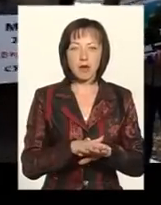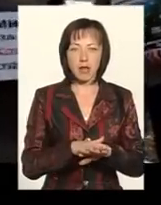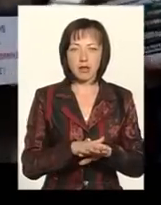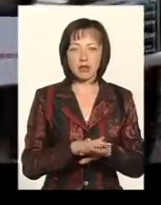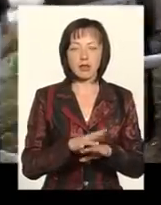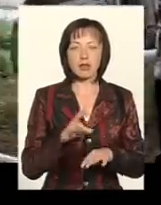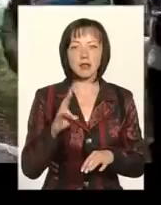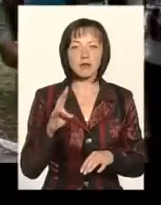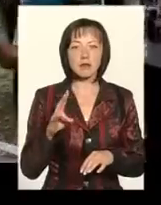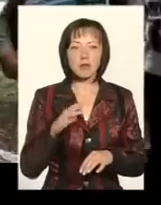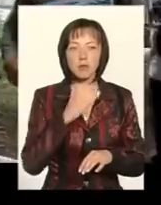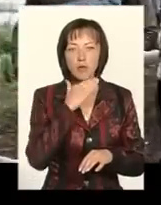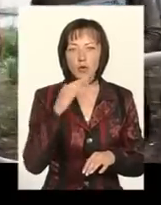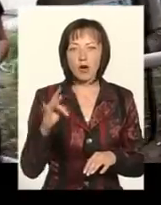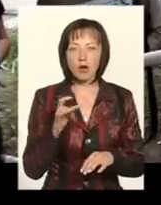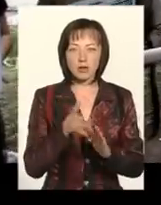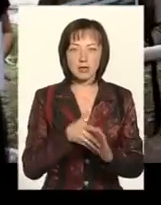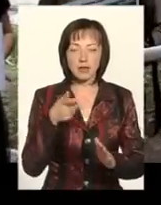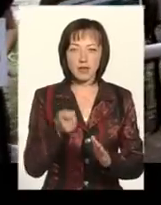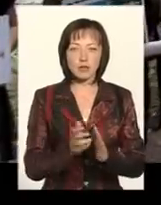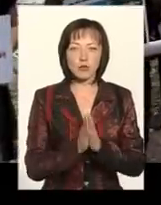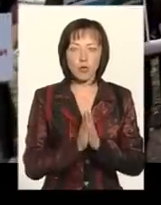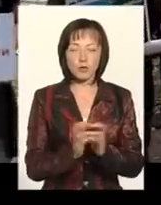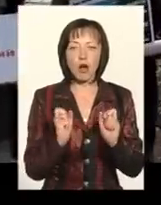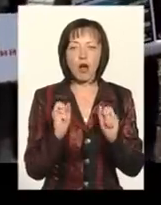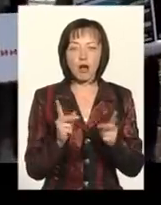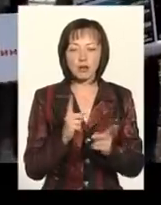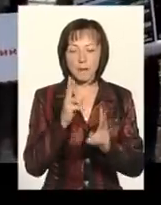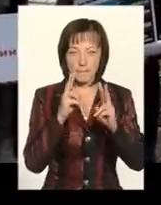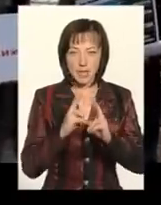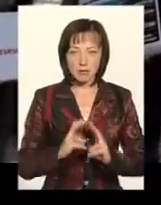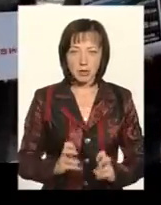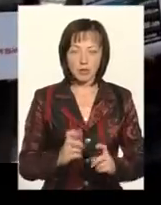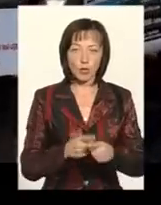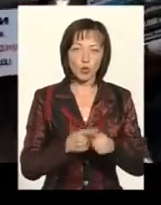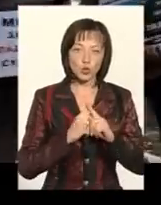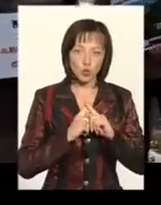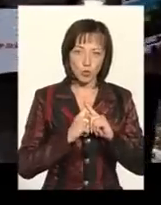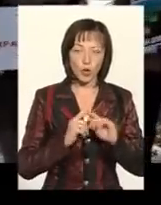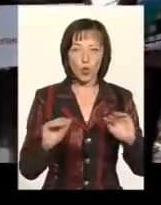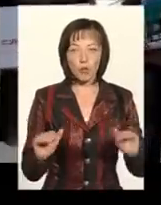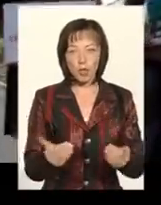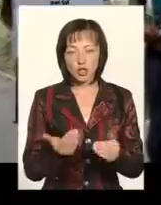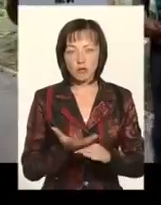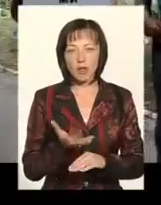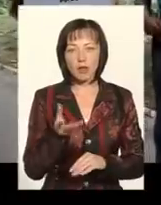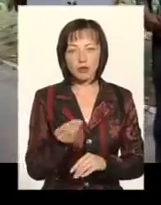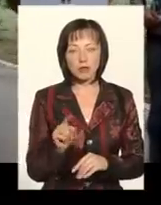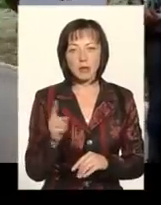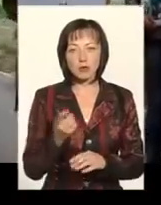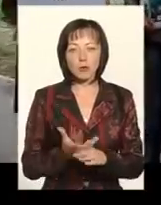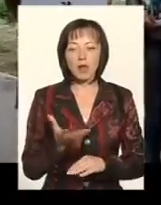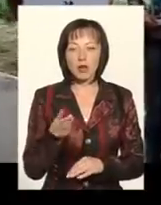единожды писались заявления с просьбами каким-то образом пересмотреть пойти на уступки уменьшить платёж потому что